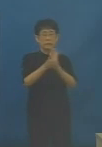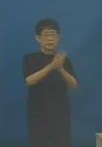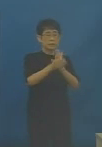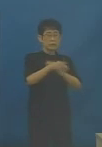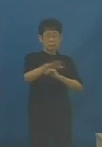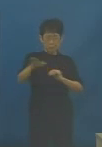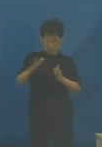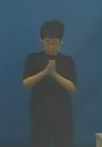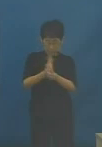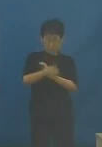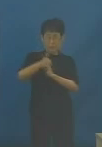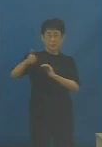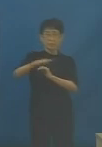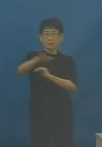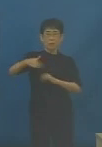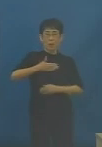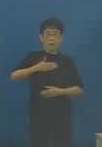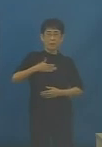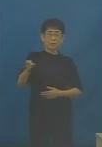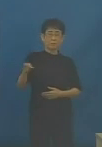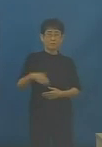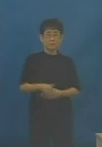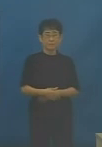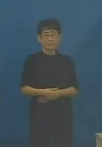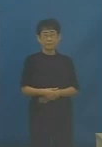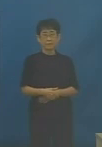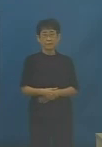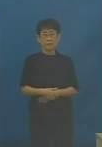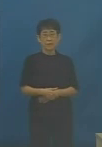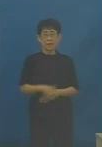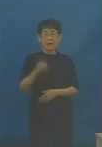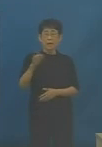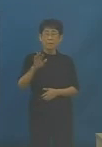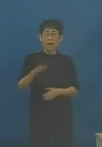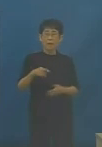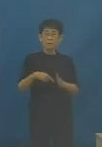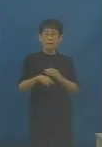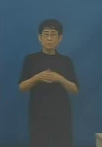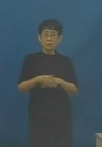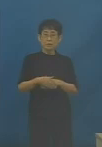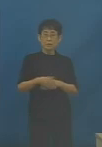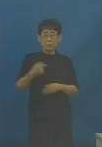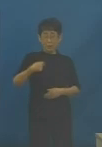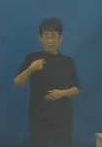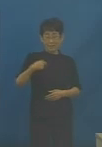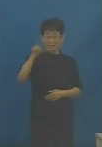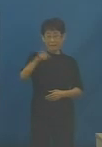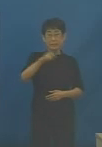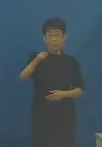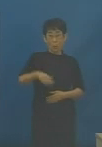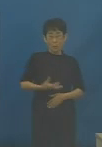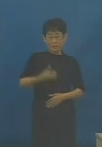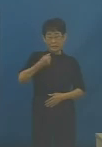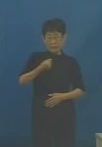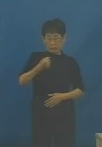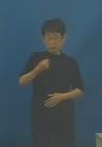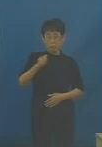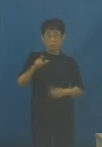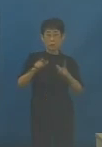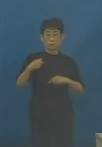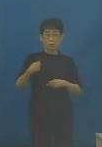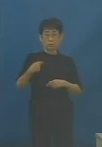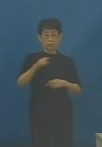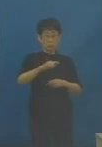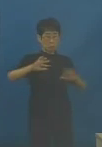ね。私は、ある意味人を信頼するタイプなのかもしれませんが、みんな議論見てます